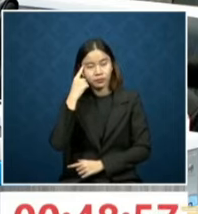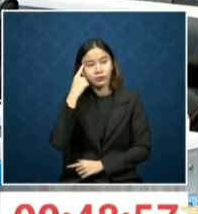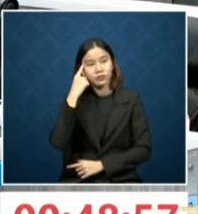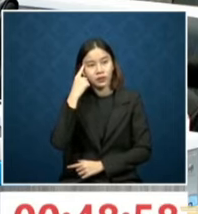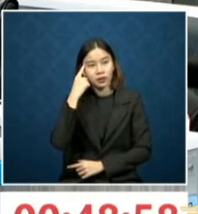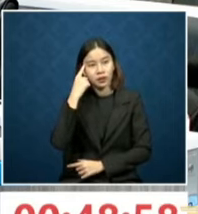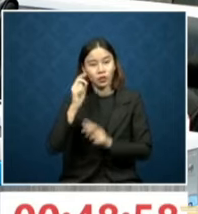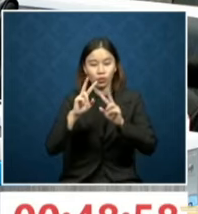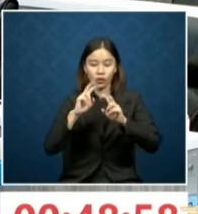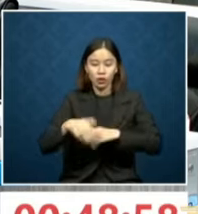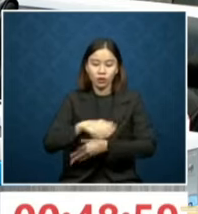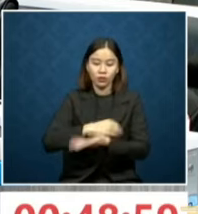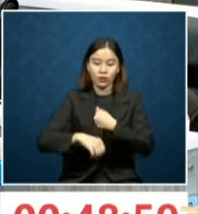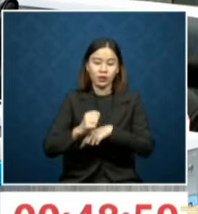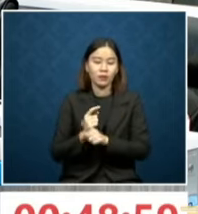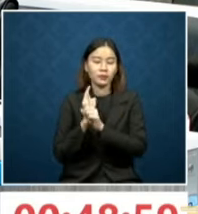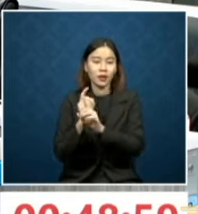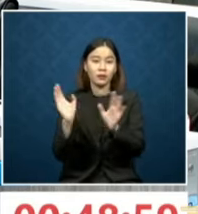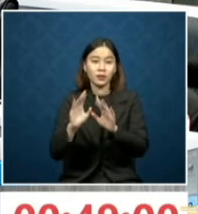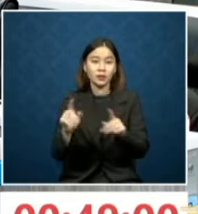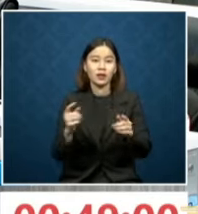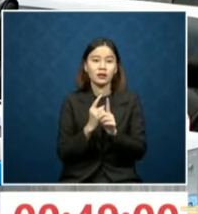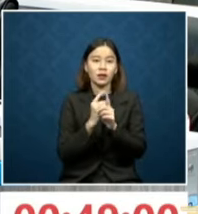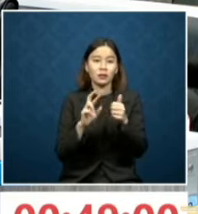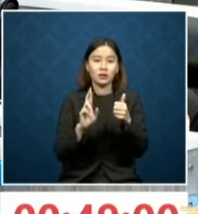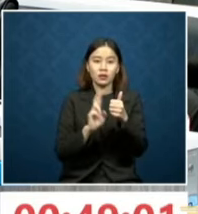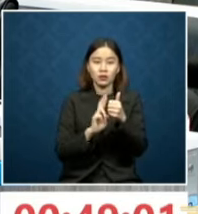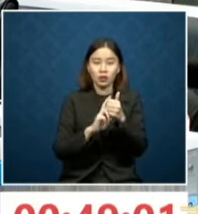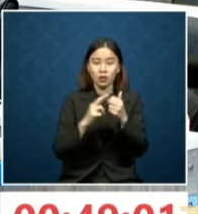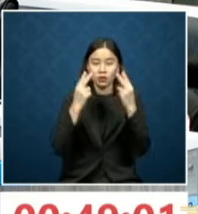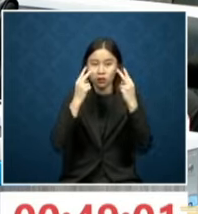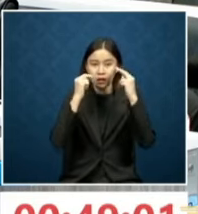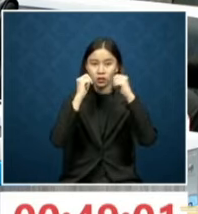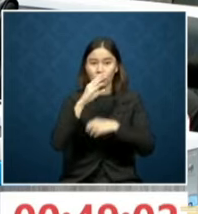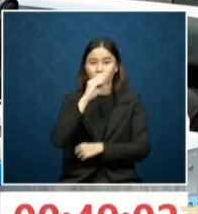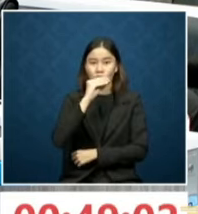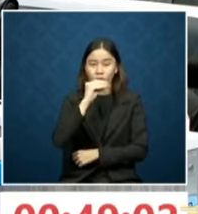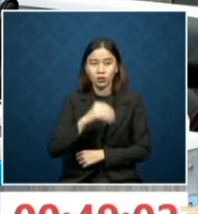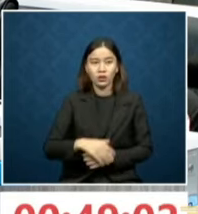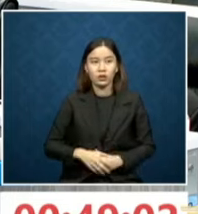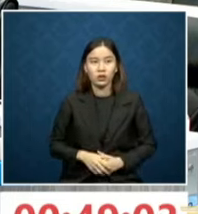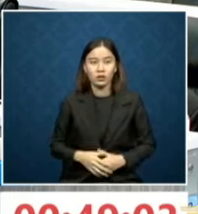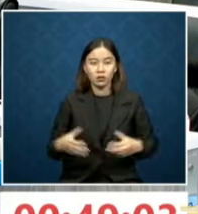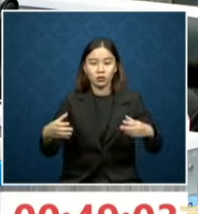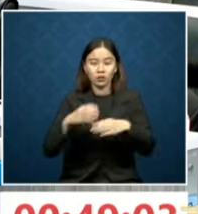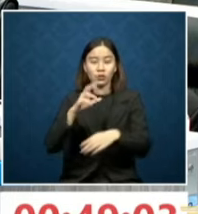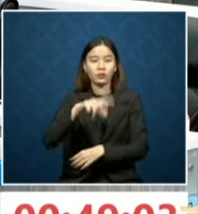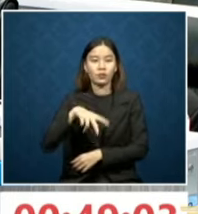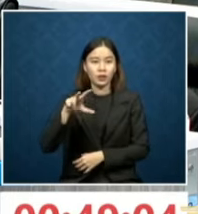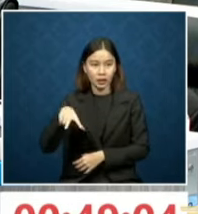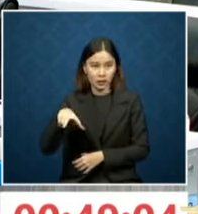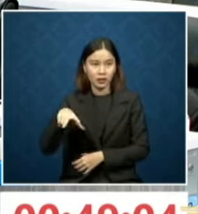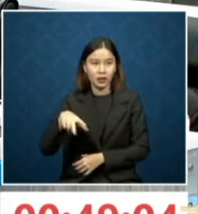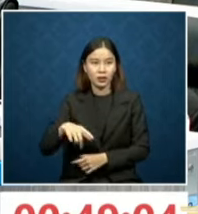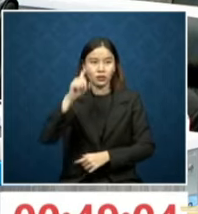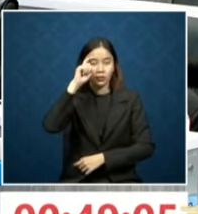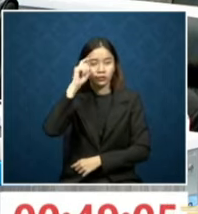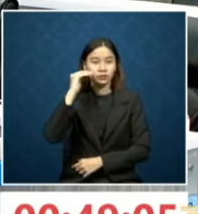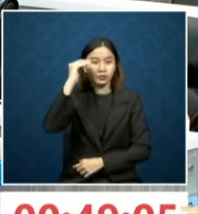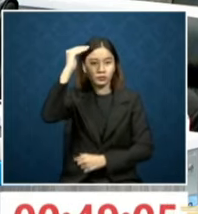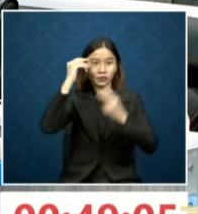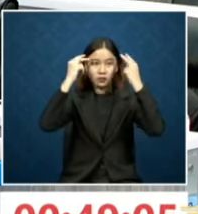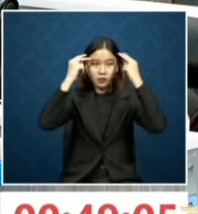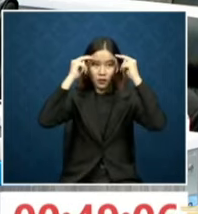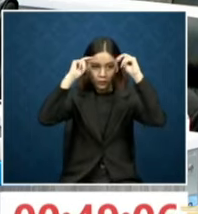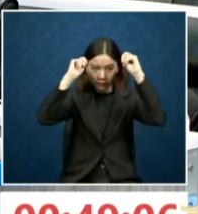ไม่ใช่ข้อปฏิบัติตามที่ท่านรองนายกภูมิธรรมเวชยชัยท่านว่าไว้พรรคเพื่อไทยท่านเศรษฐาทวีสินนายกรัฐม